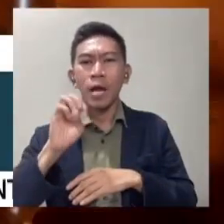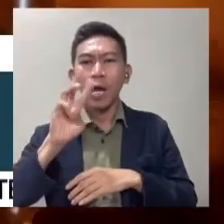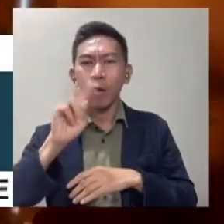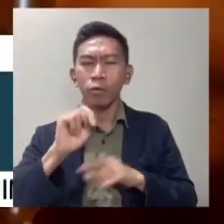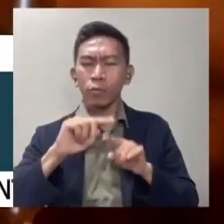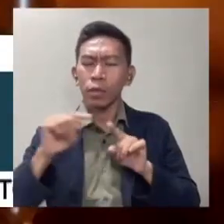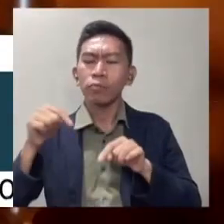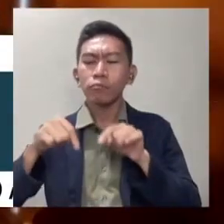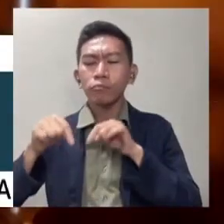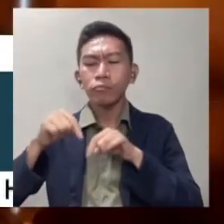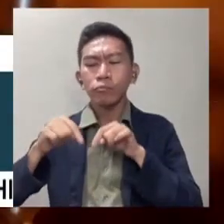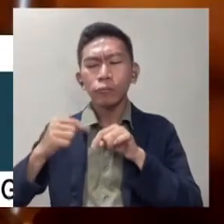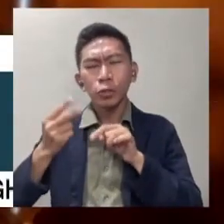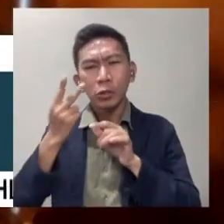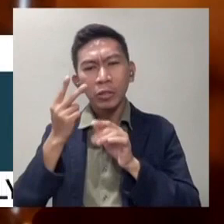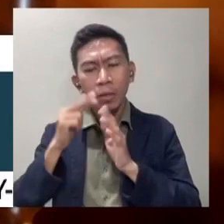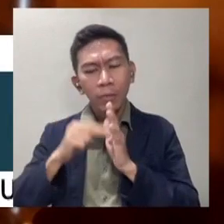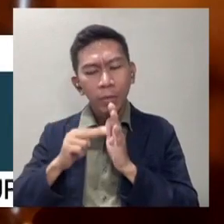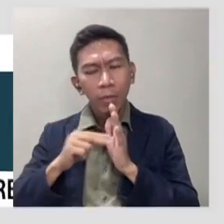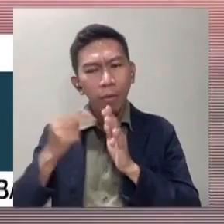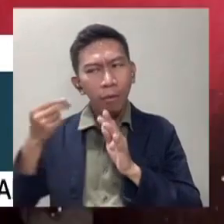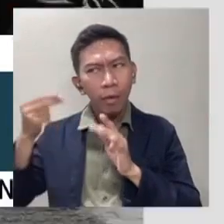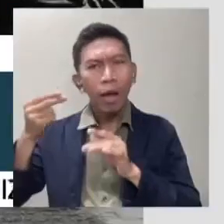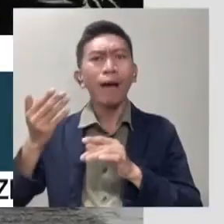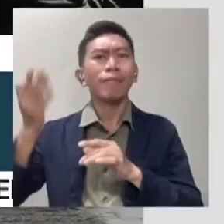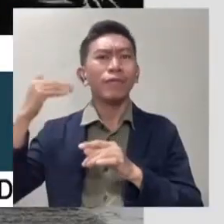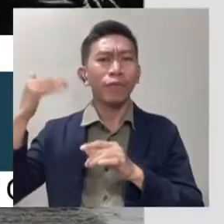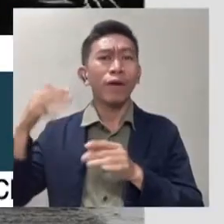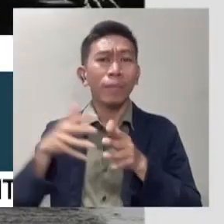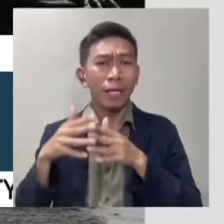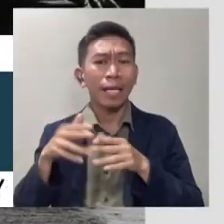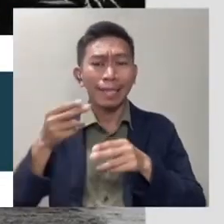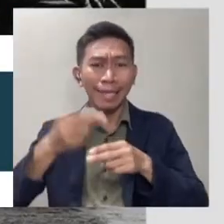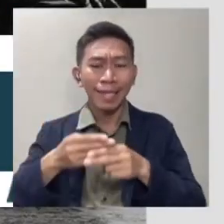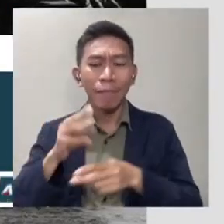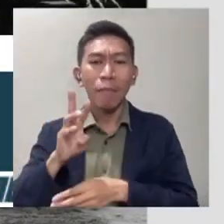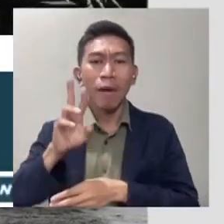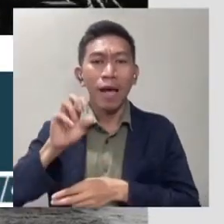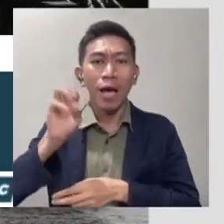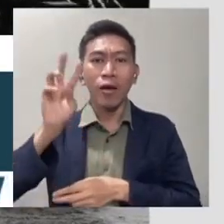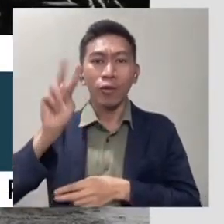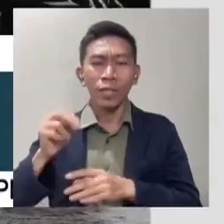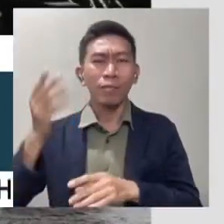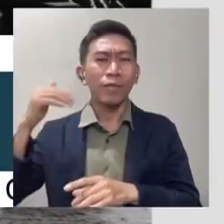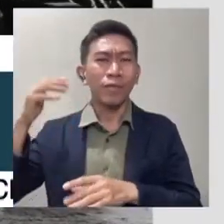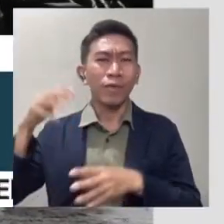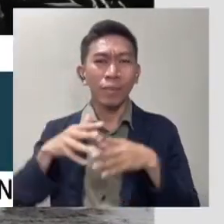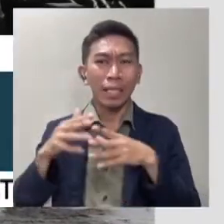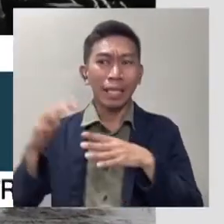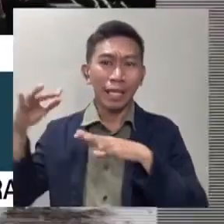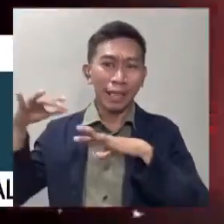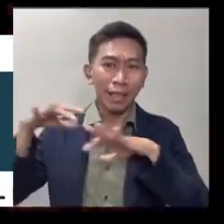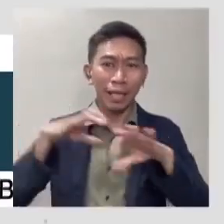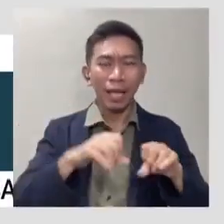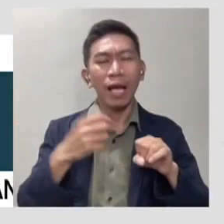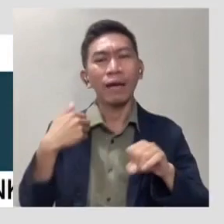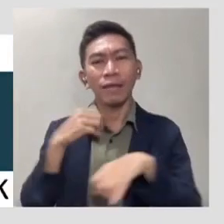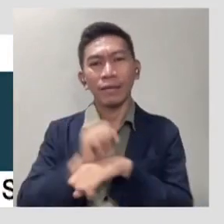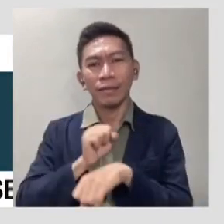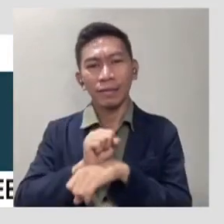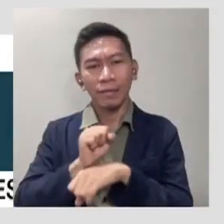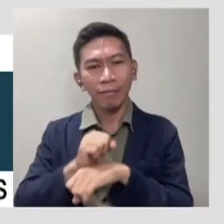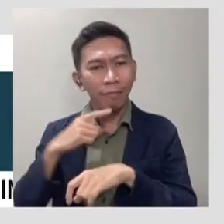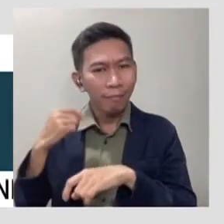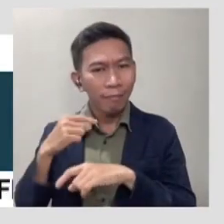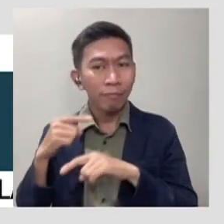palasyo, meron daw talagang Father Brown na Amerikano na dati, nung panahon ng Amerikano, ay nandito nagtatrabaho. At